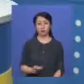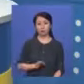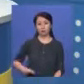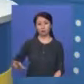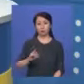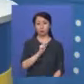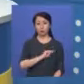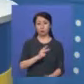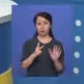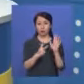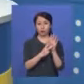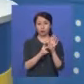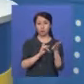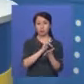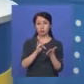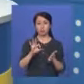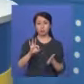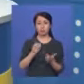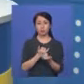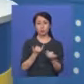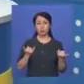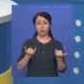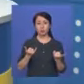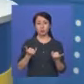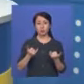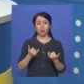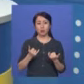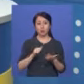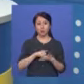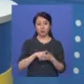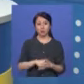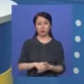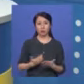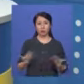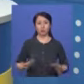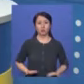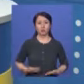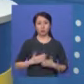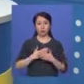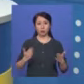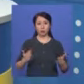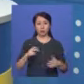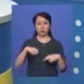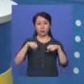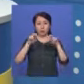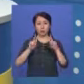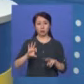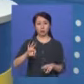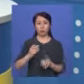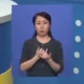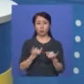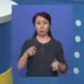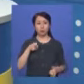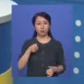В области функционирует 8 центров социального обслуживания стационарного типа. В них проживают и получают комплекс специальных социальных